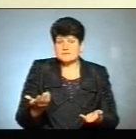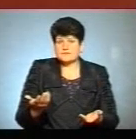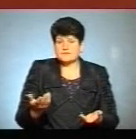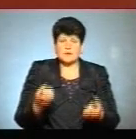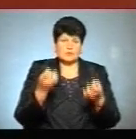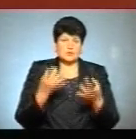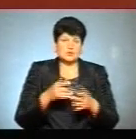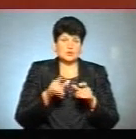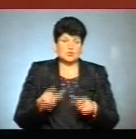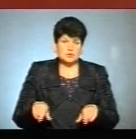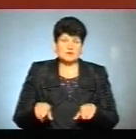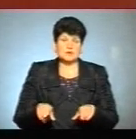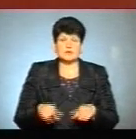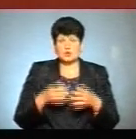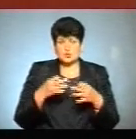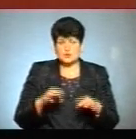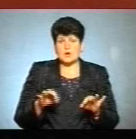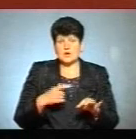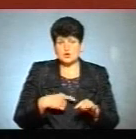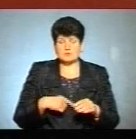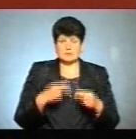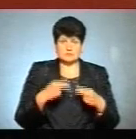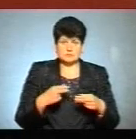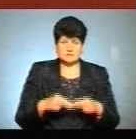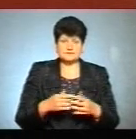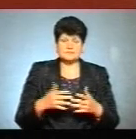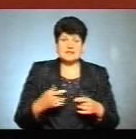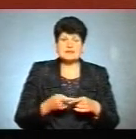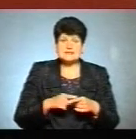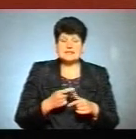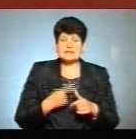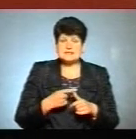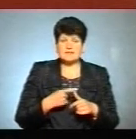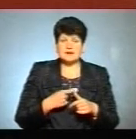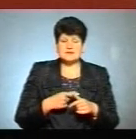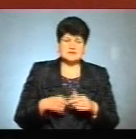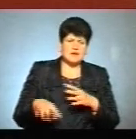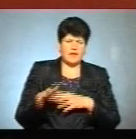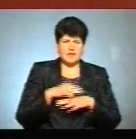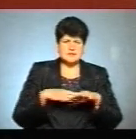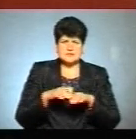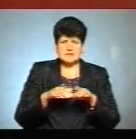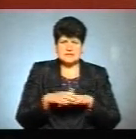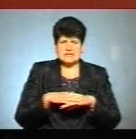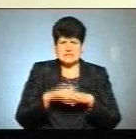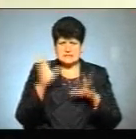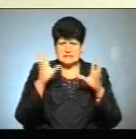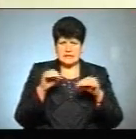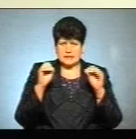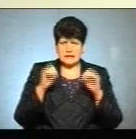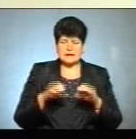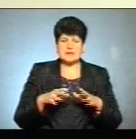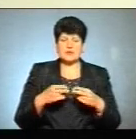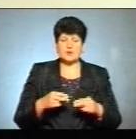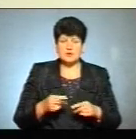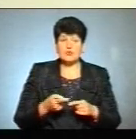звичайні громадяни, які дозволяють собі реалізувати продукцію, це називається стихійна торгівля. Хто їх має контролювати? То, власне,